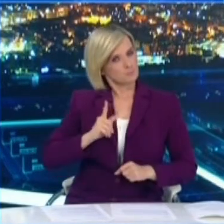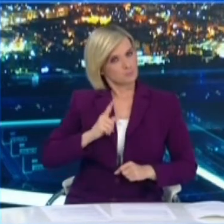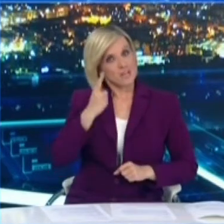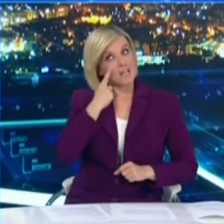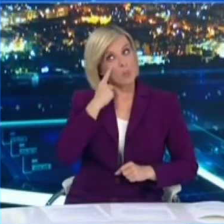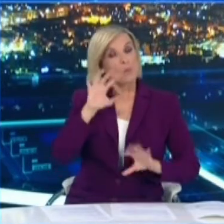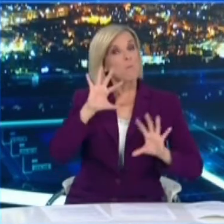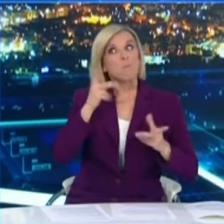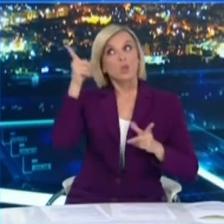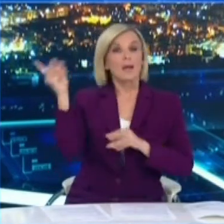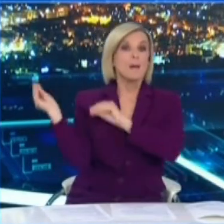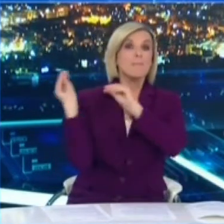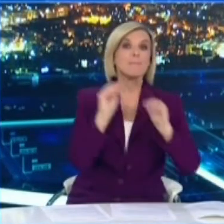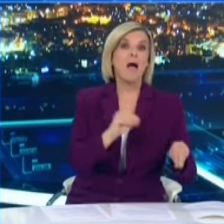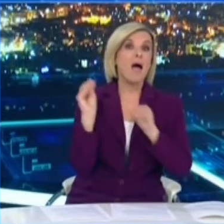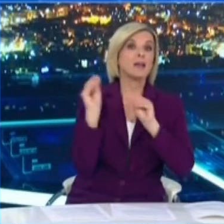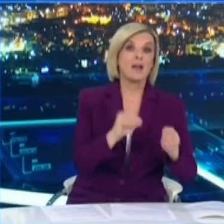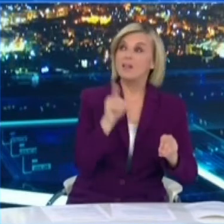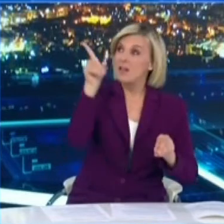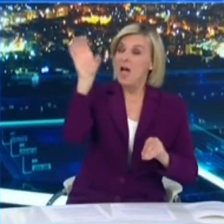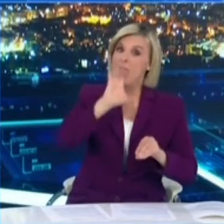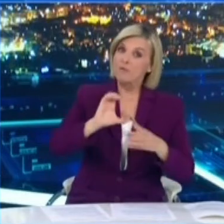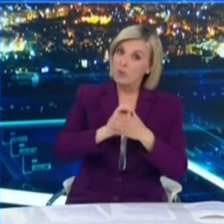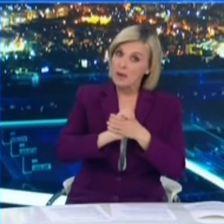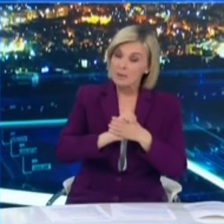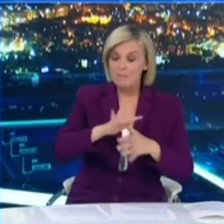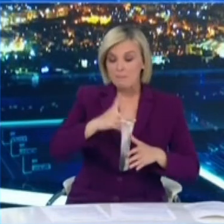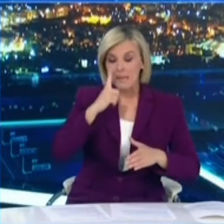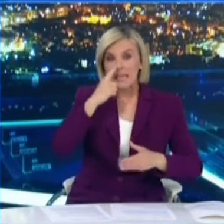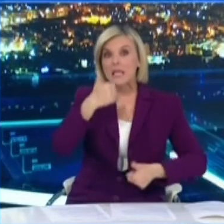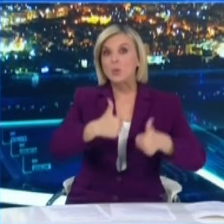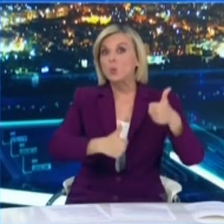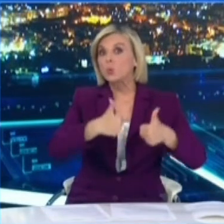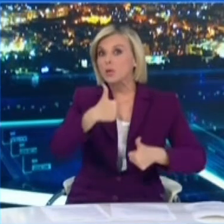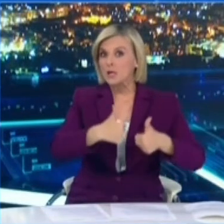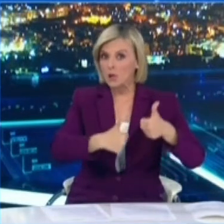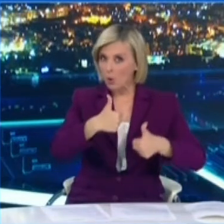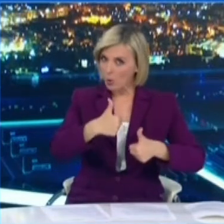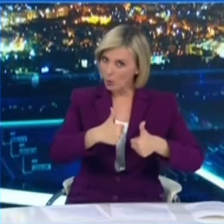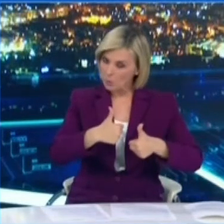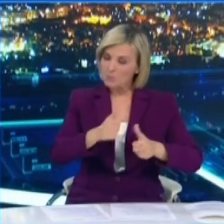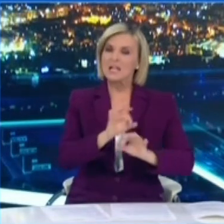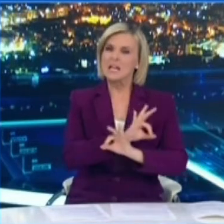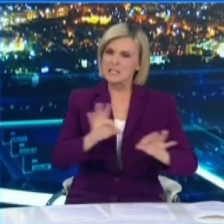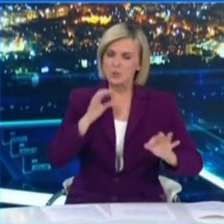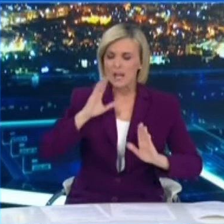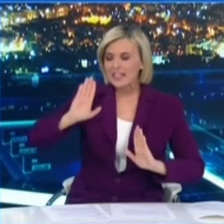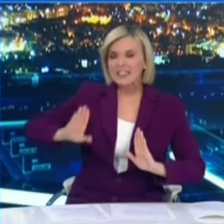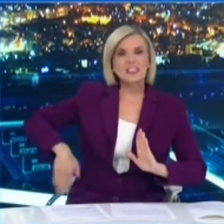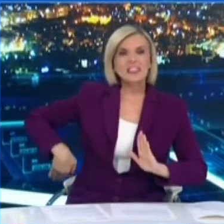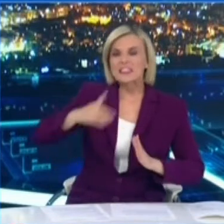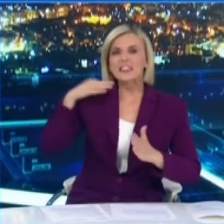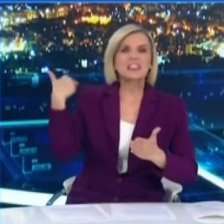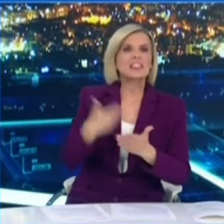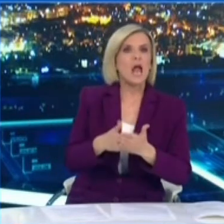Pfizer και της Johnson & Johnson, που είναι ιδιαίτερα αυξημένες κατά το μήνα Ιούνιο, ότι σίγουρα από τέλος Μαΐου θα αρχίσουν να